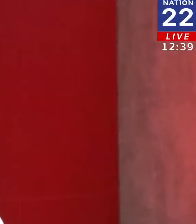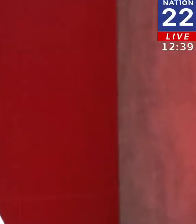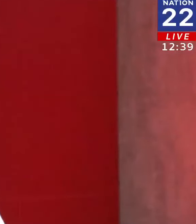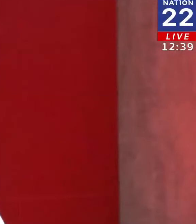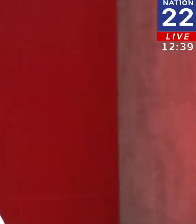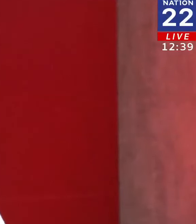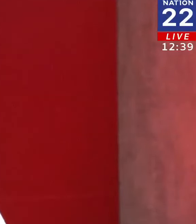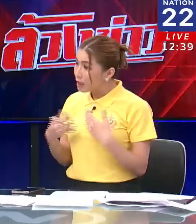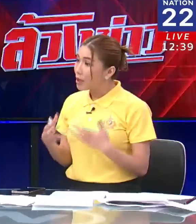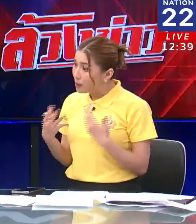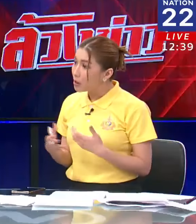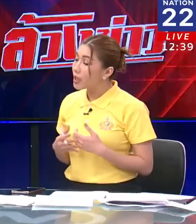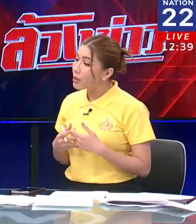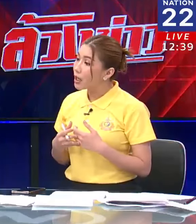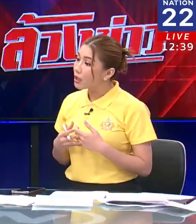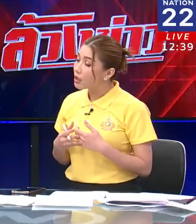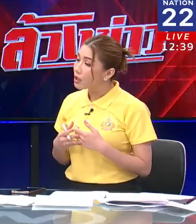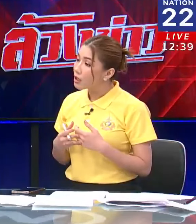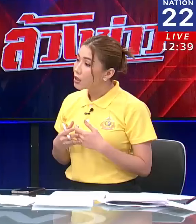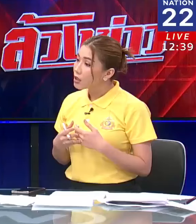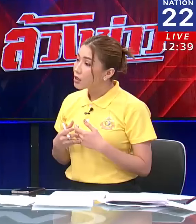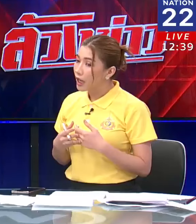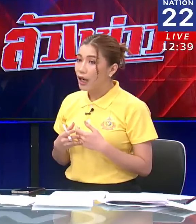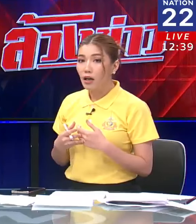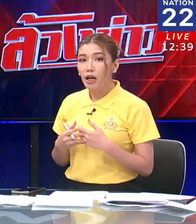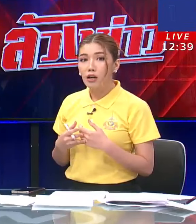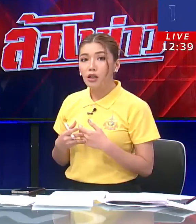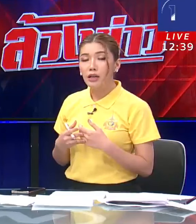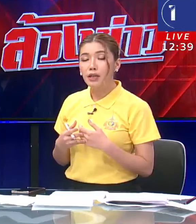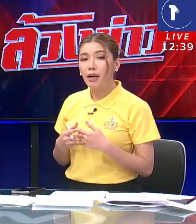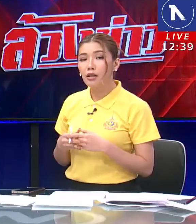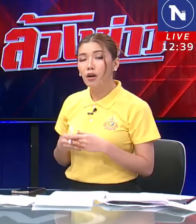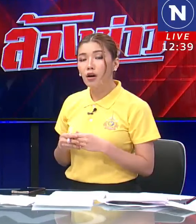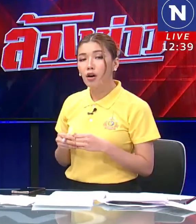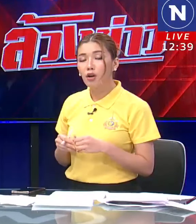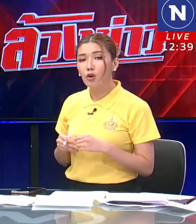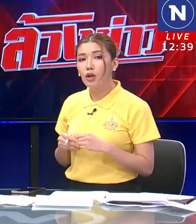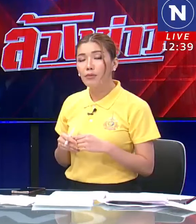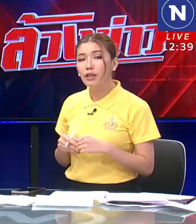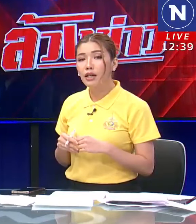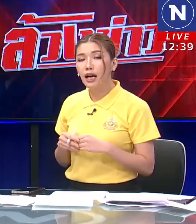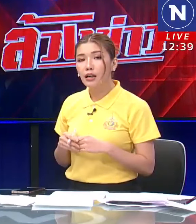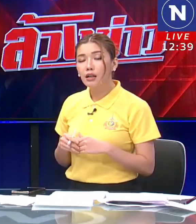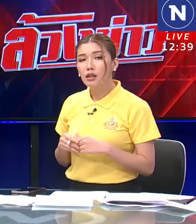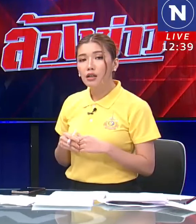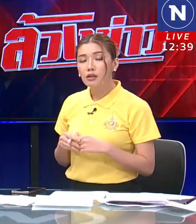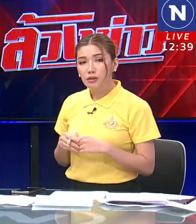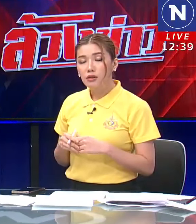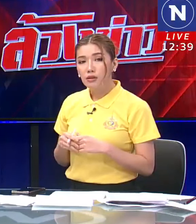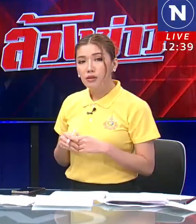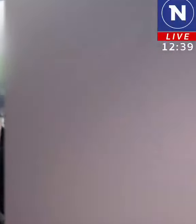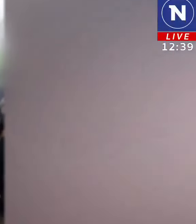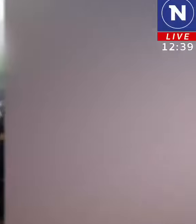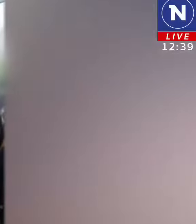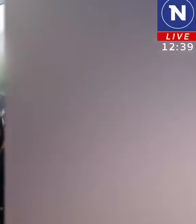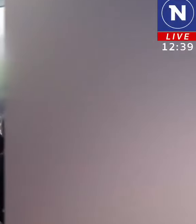แล้วคลิปที่ถ่ายไว้นี่สามารถเปิดเผยได้ไหมคะ ได้ค่ะ ค่ะ หนูยินดีให้เปิดเผยค่ะ ขอดูคลิปนิดนึงค่ะ